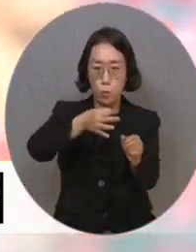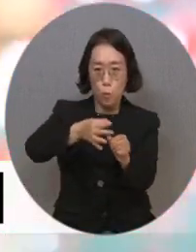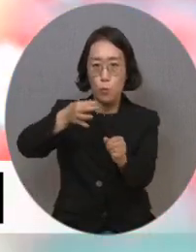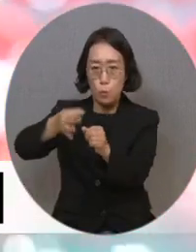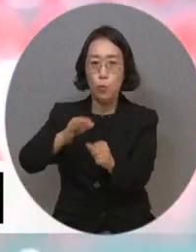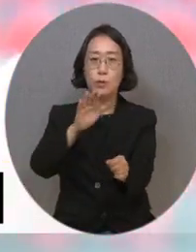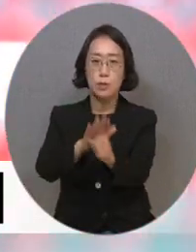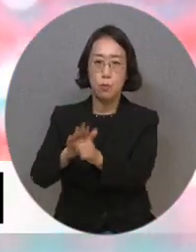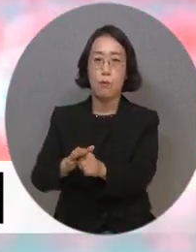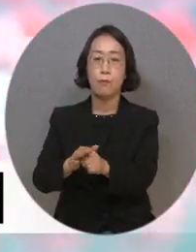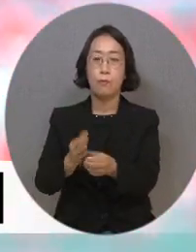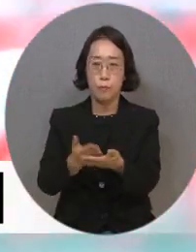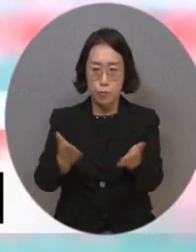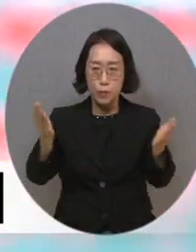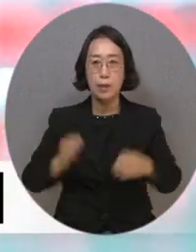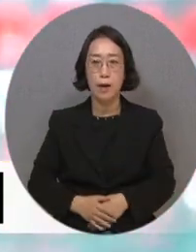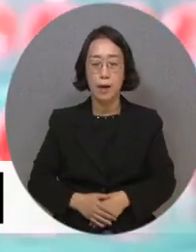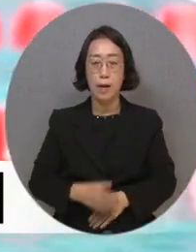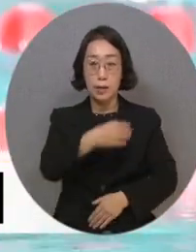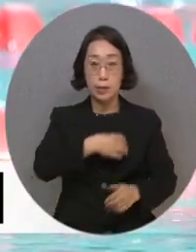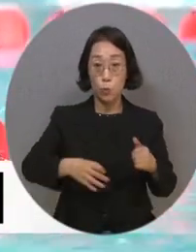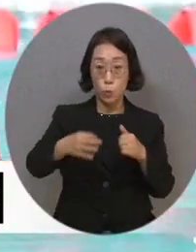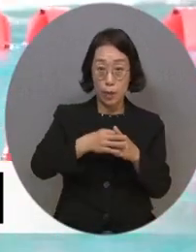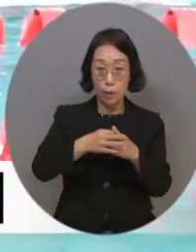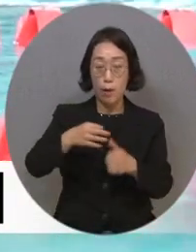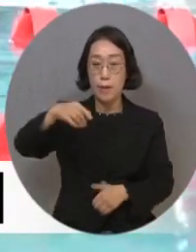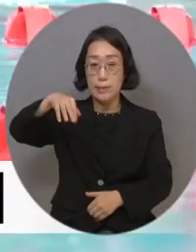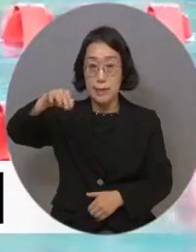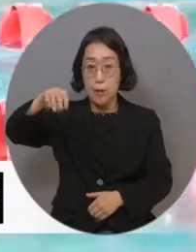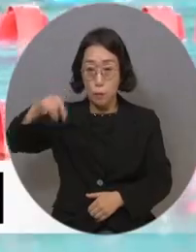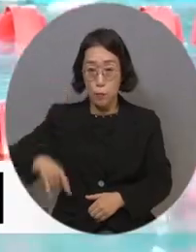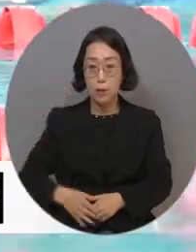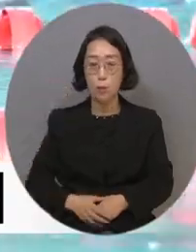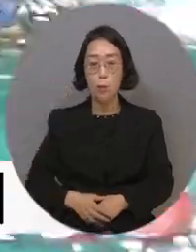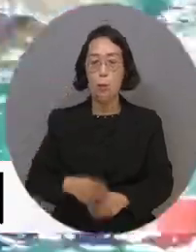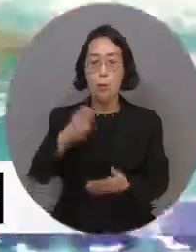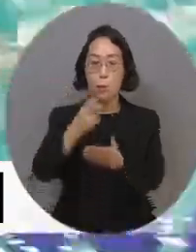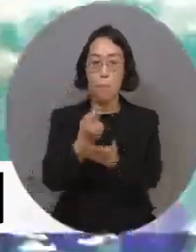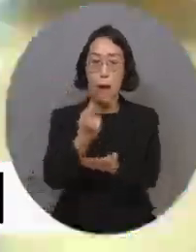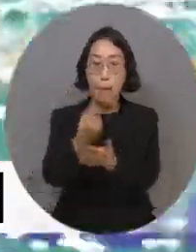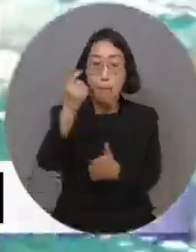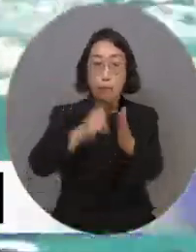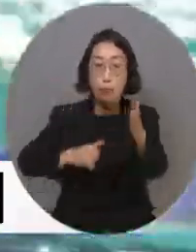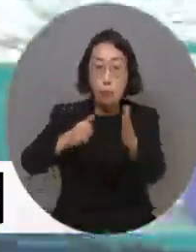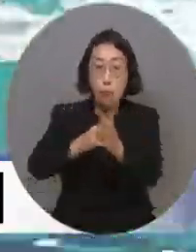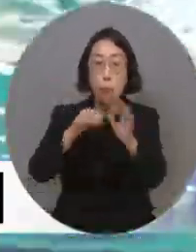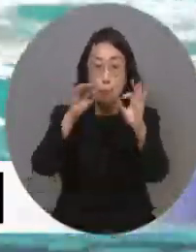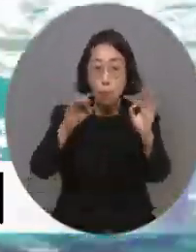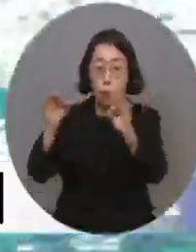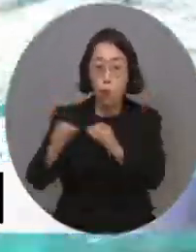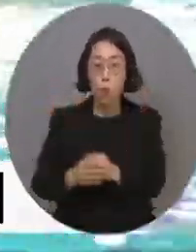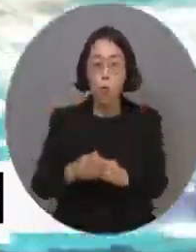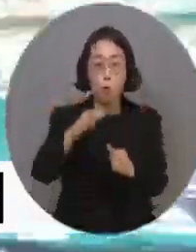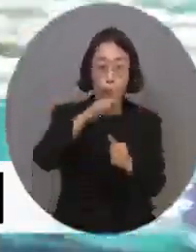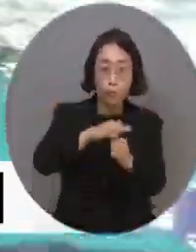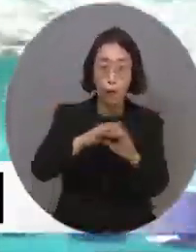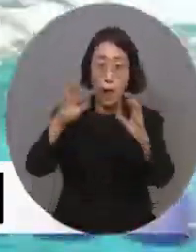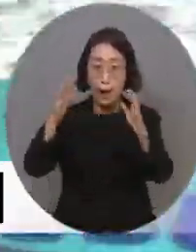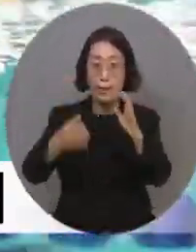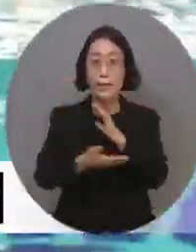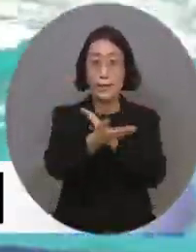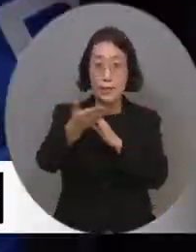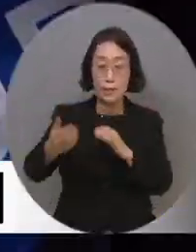지원합니다 기초생활 수급 가구나 차상위 계층 법정 한부모가족 등의 유아와 청소년의 경우 만